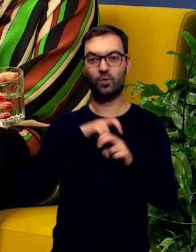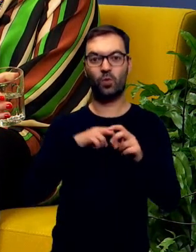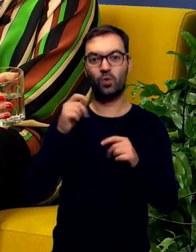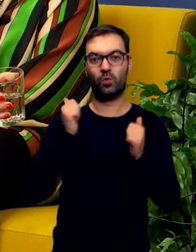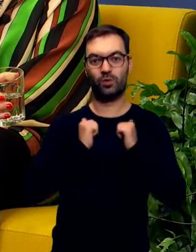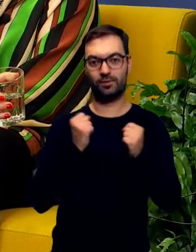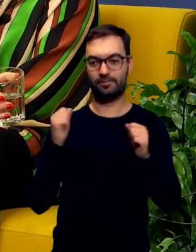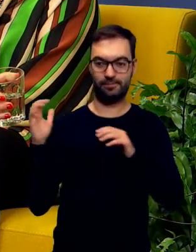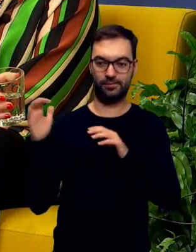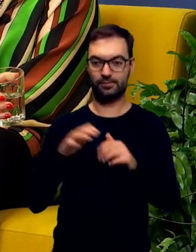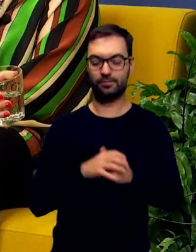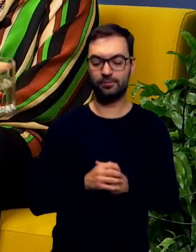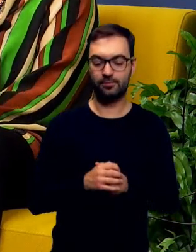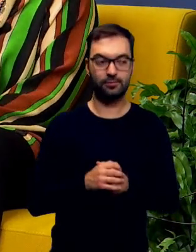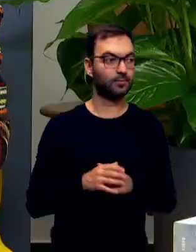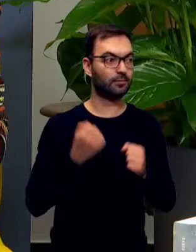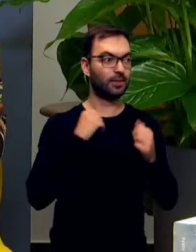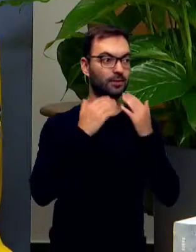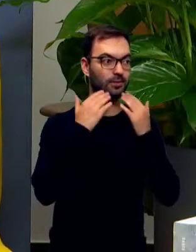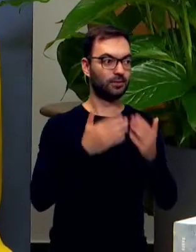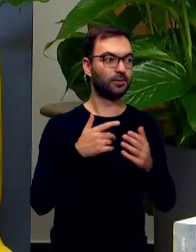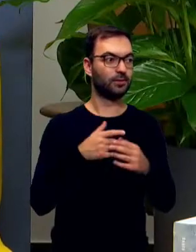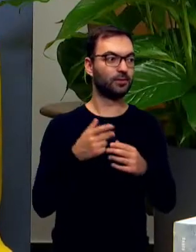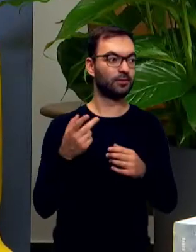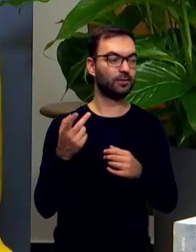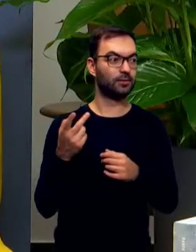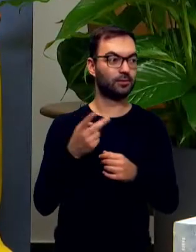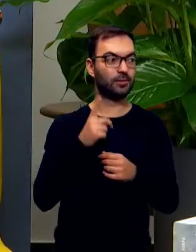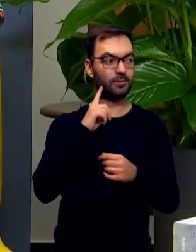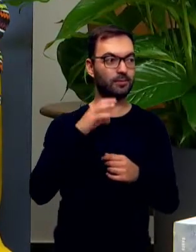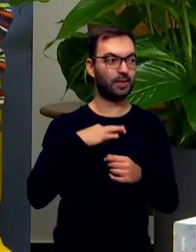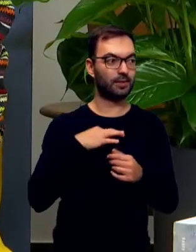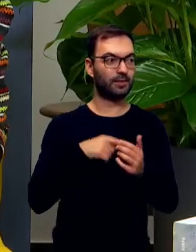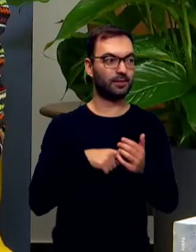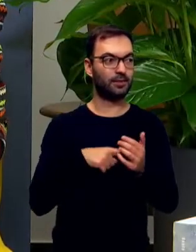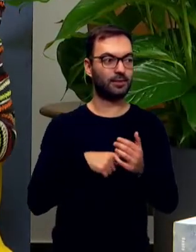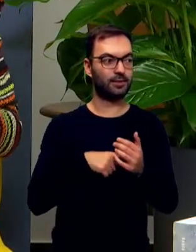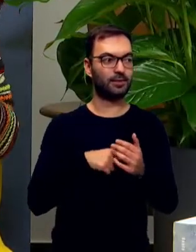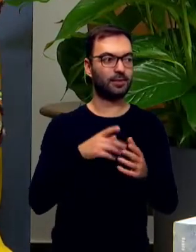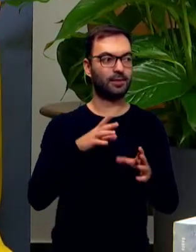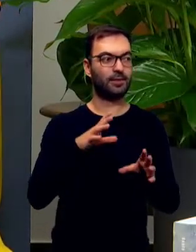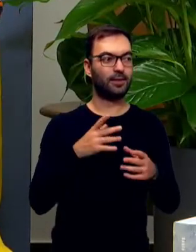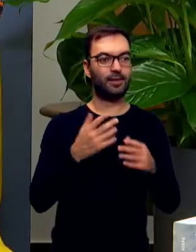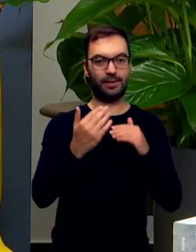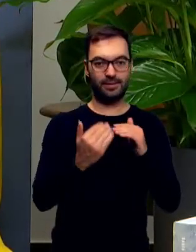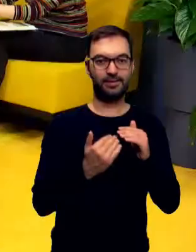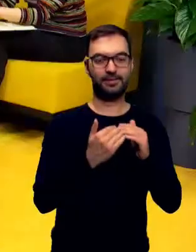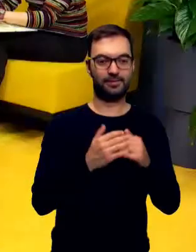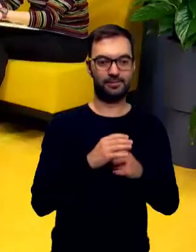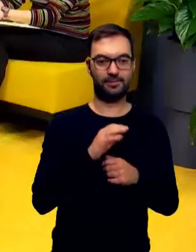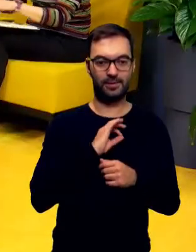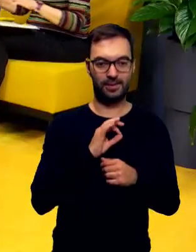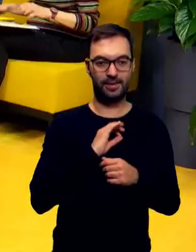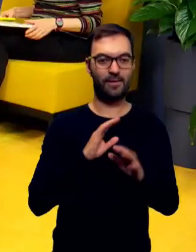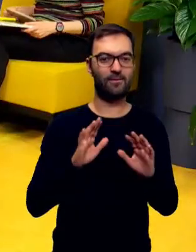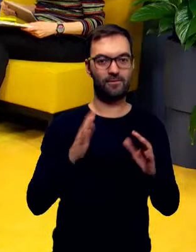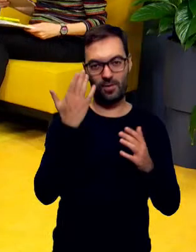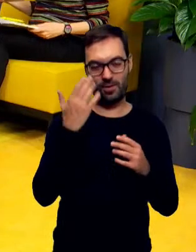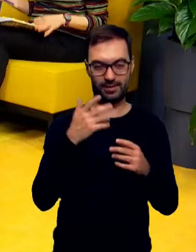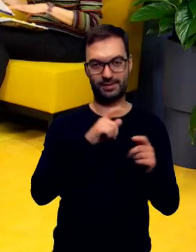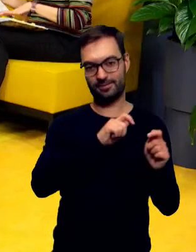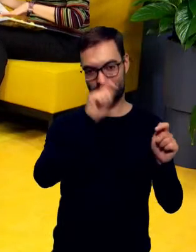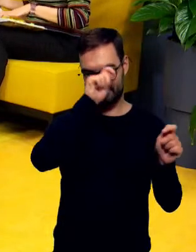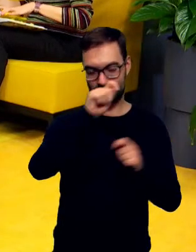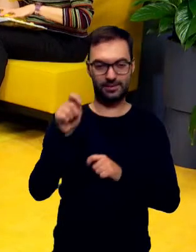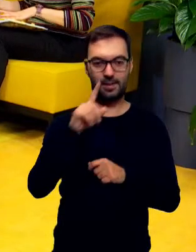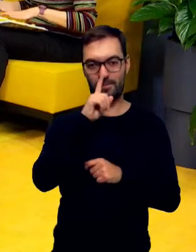turystycznego. Mhm. Dziękuję bardzo, że pan przychylił się do mojego wołania o ten